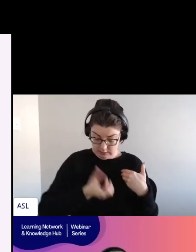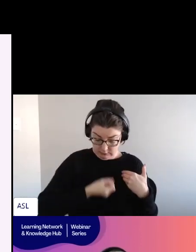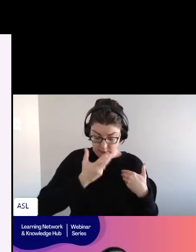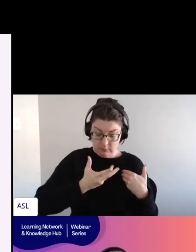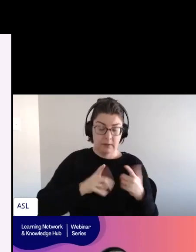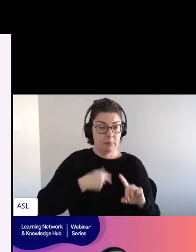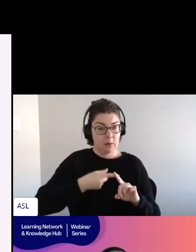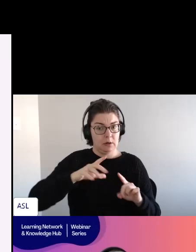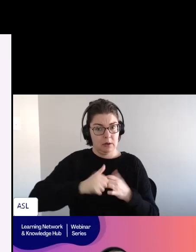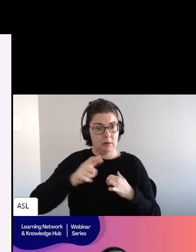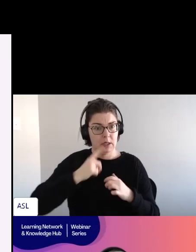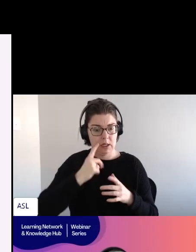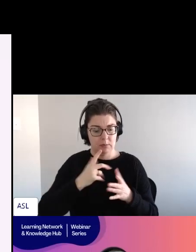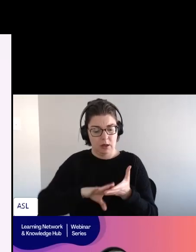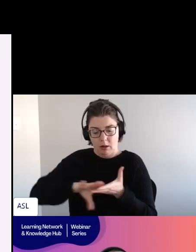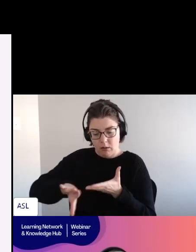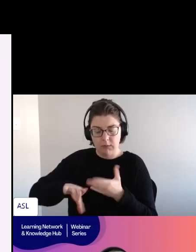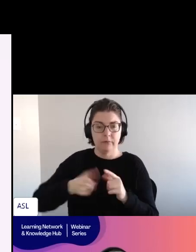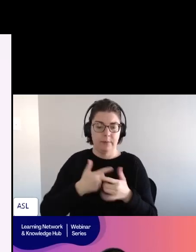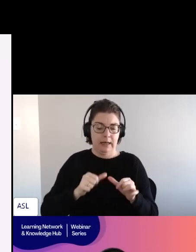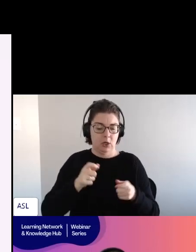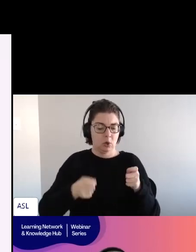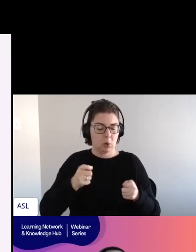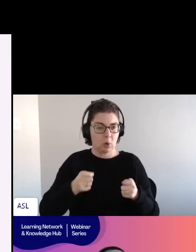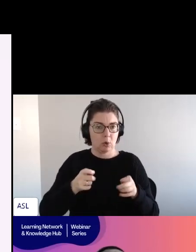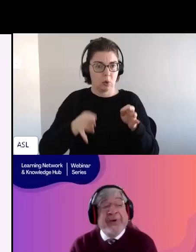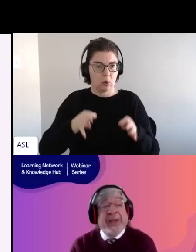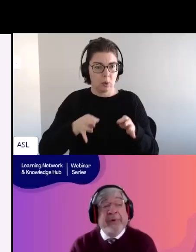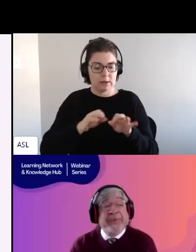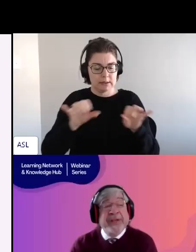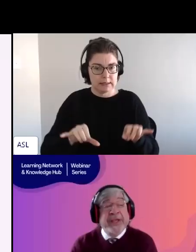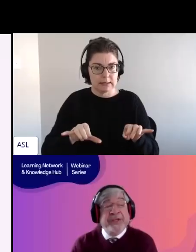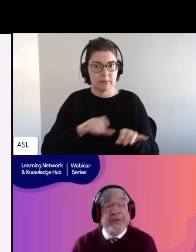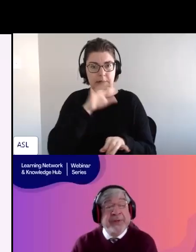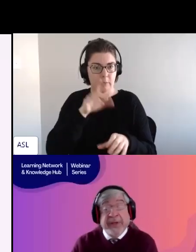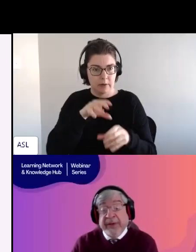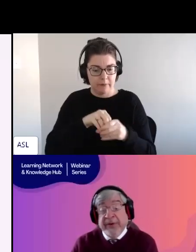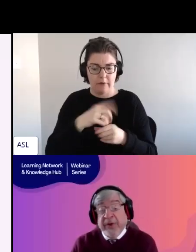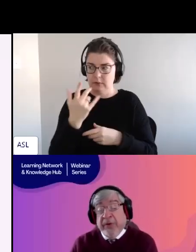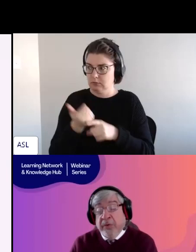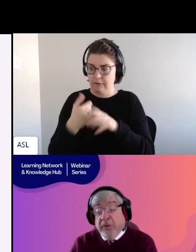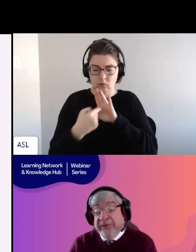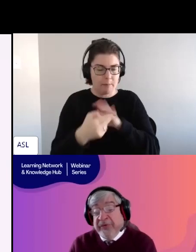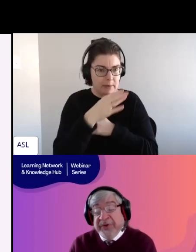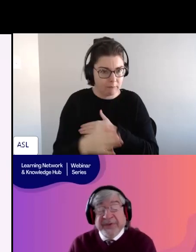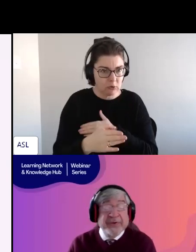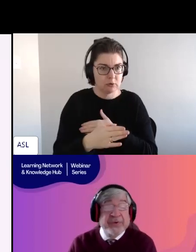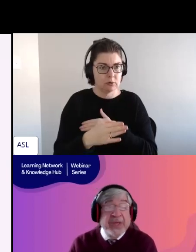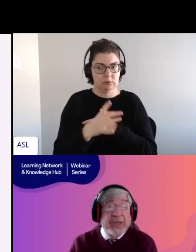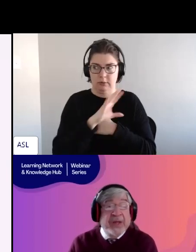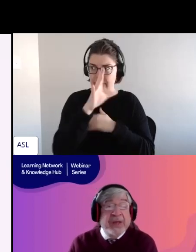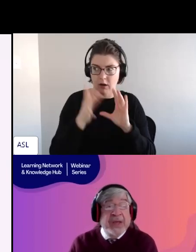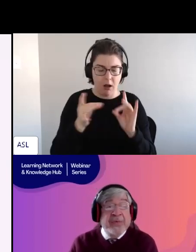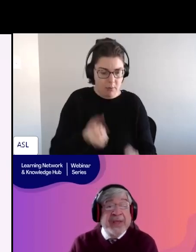importante pour ce jeune homme et lui a permis d'expliquer comment le système judiciaire l'avait négligé et omis et qu'il n'avait jamais eu de représentation